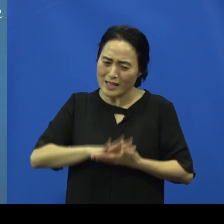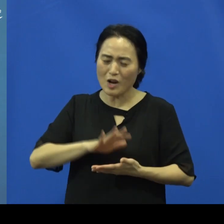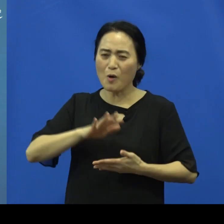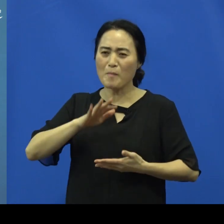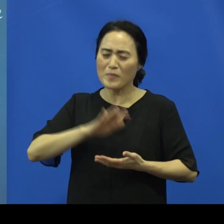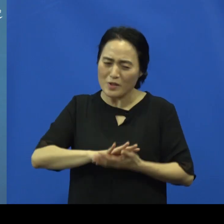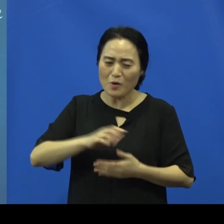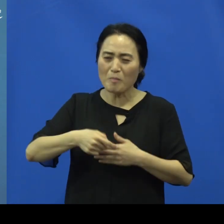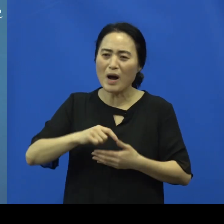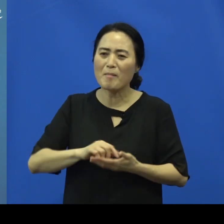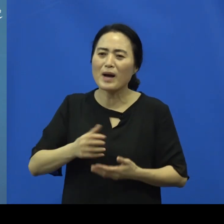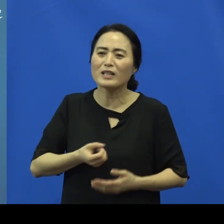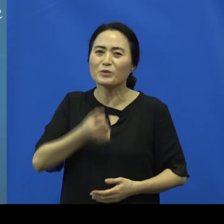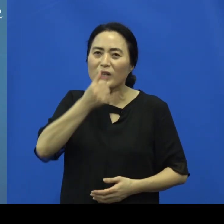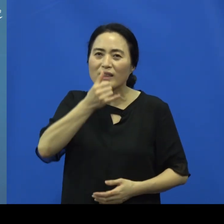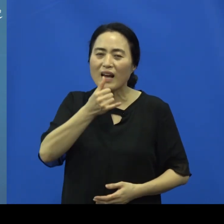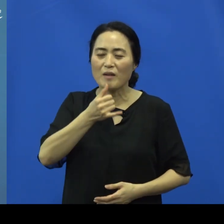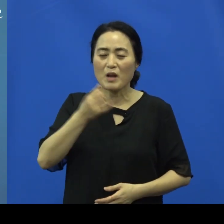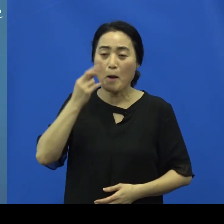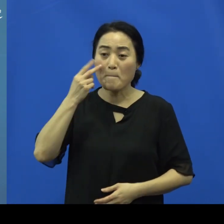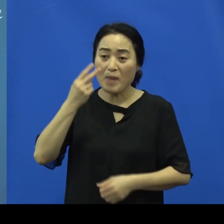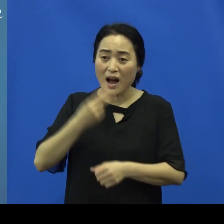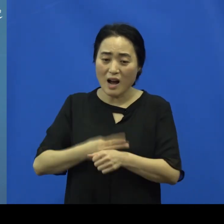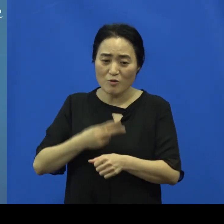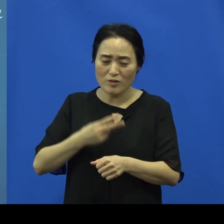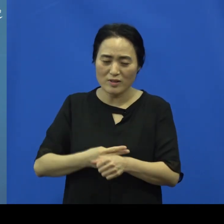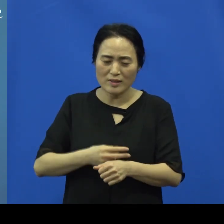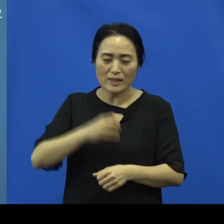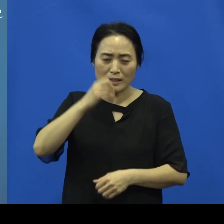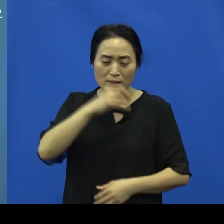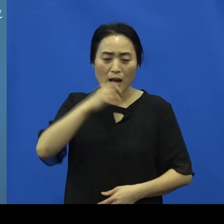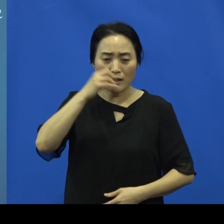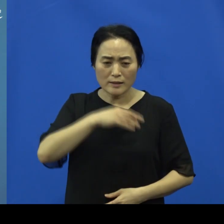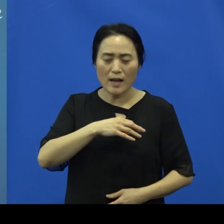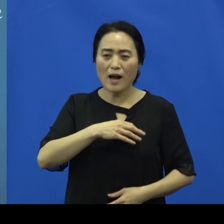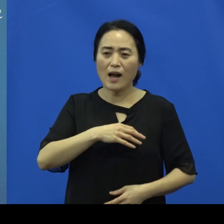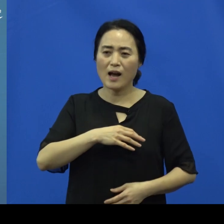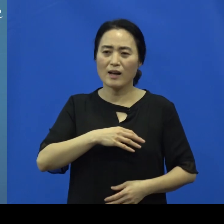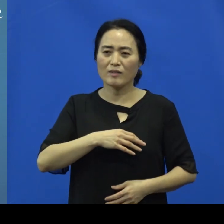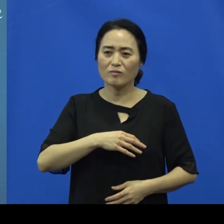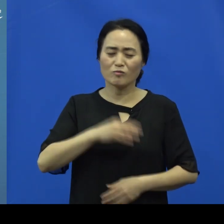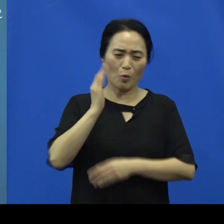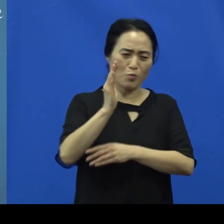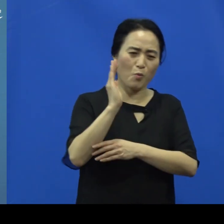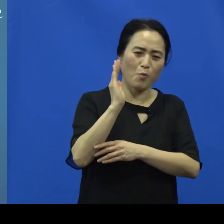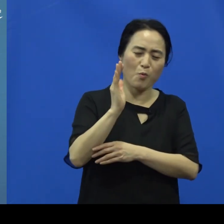여러분, 이게 바울 사역의 비밀입니다. 그냥 사역한 게 아니에요.